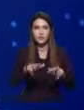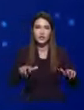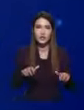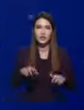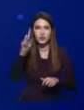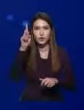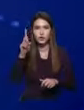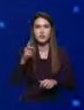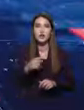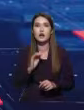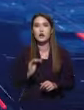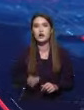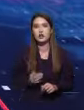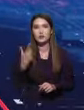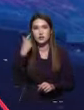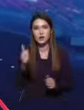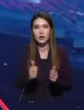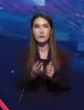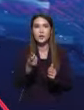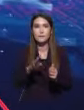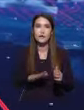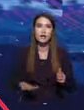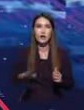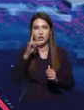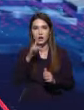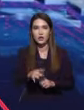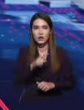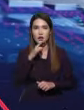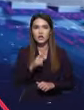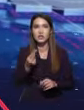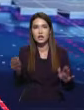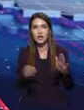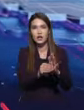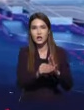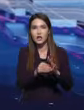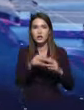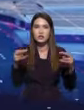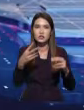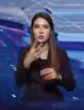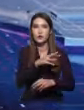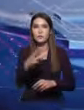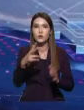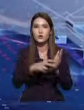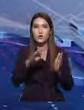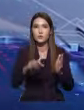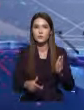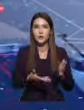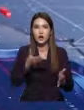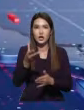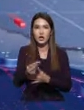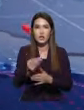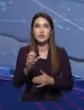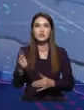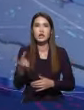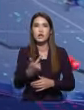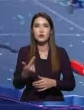бюросы хабарлады. Көшті Батыс Қазақстан облысы бастап тұр. Онда парақорлықты әшкер еткендерге 4 миллион 800 мың тенге төлінген. Ал атыраулықтарға